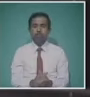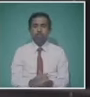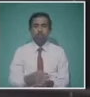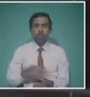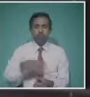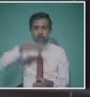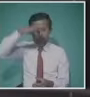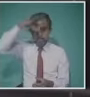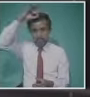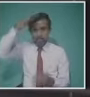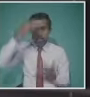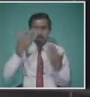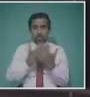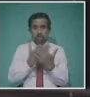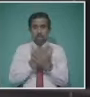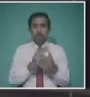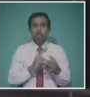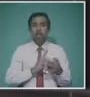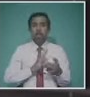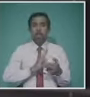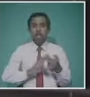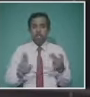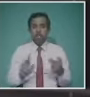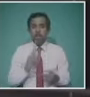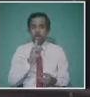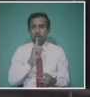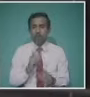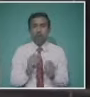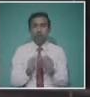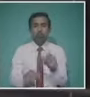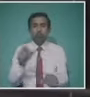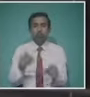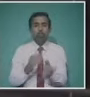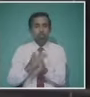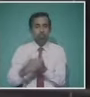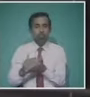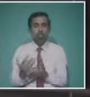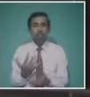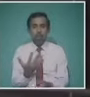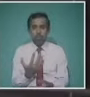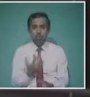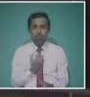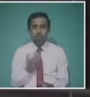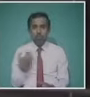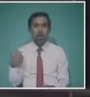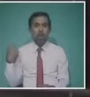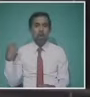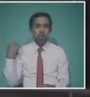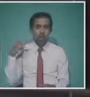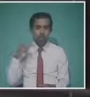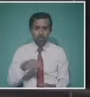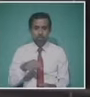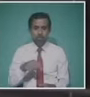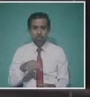සිංහල සිනමාව එපා කියලා ජනතාවට වැඩ කරන්න ඕන කියලා ආව